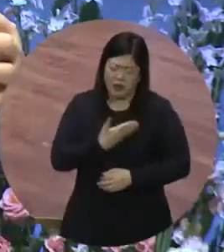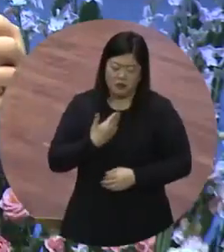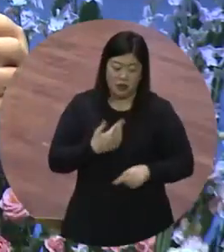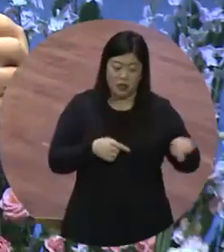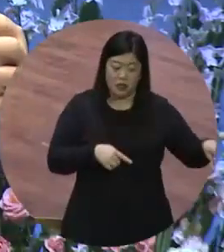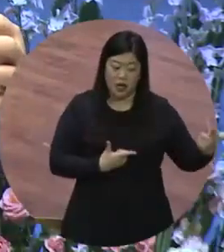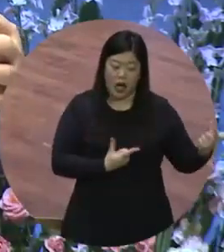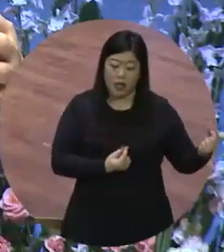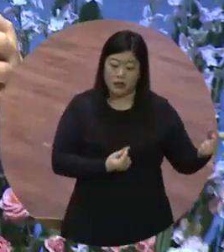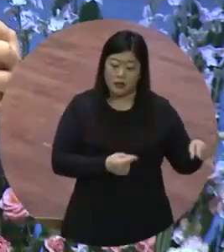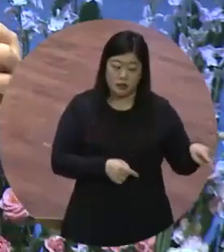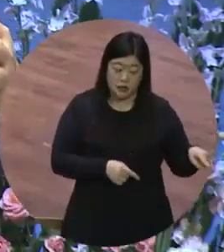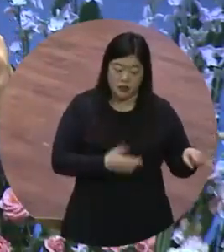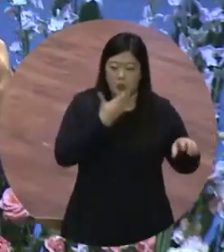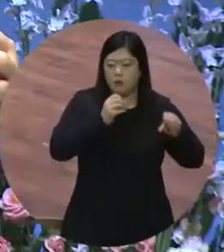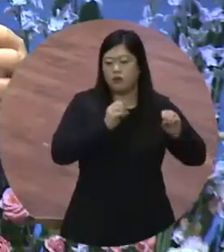되었어.